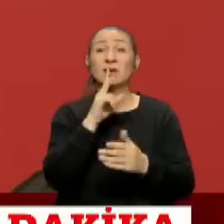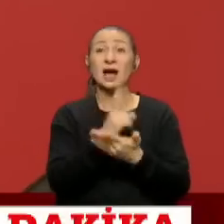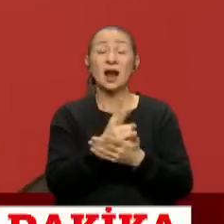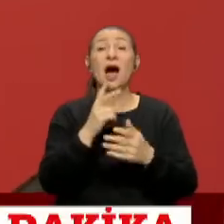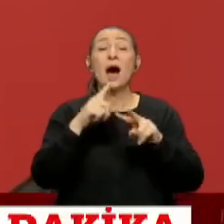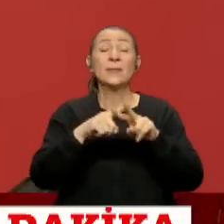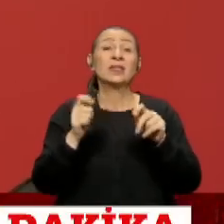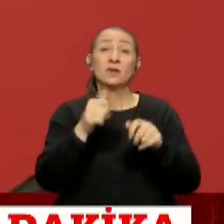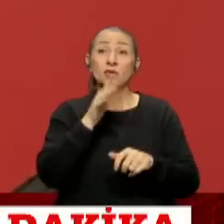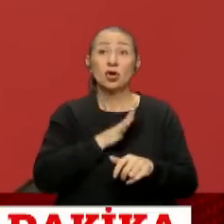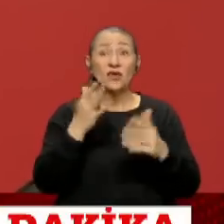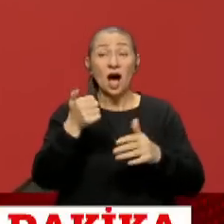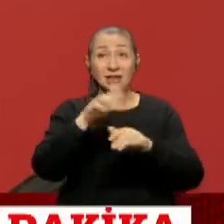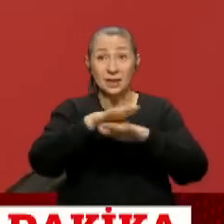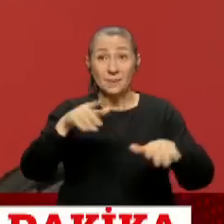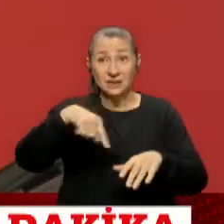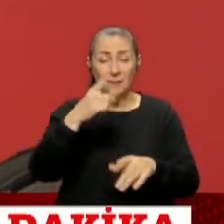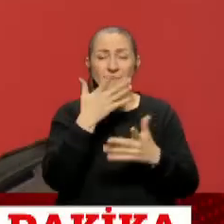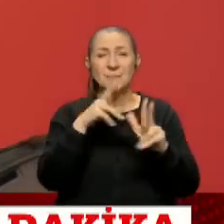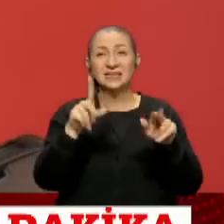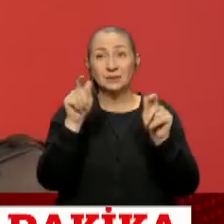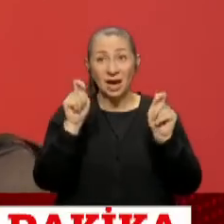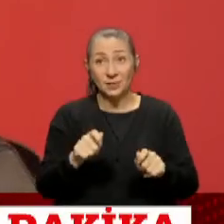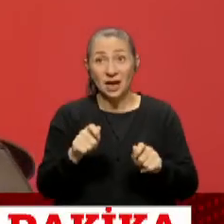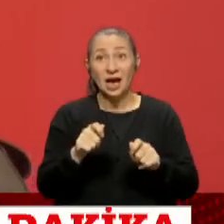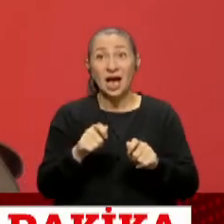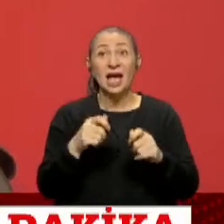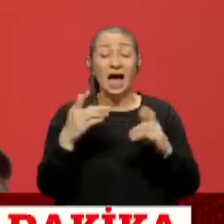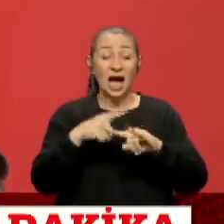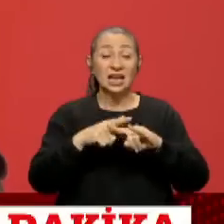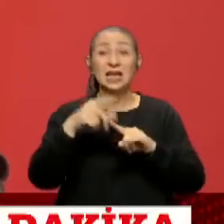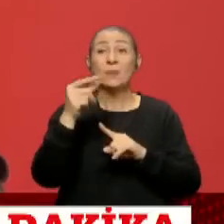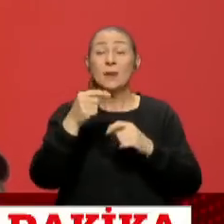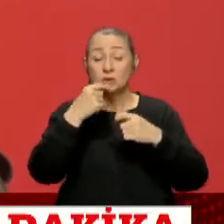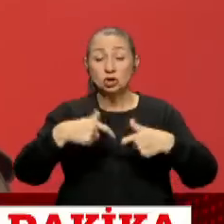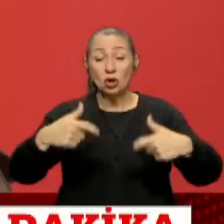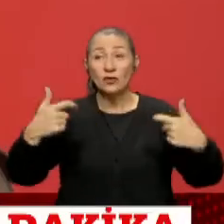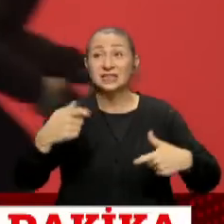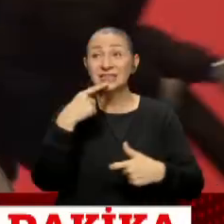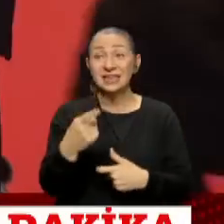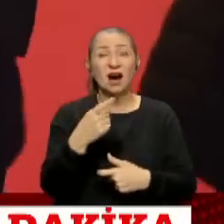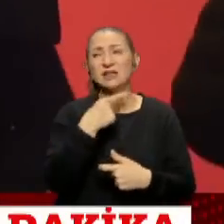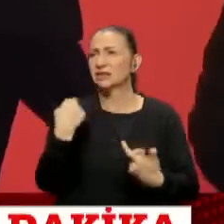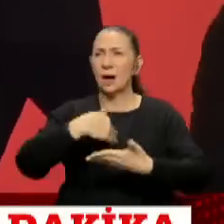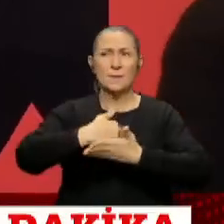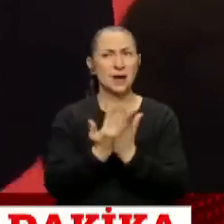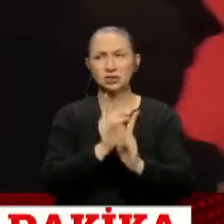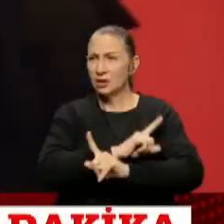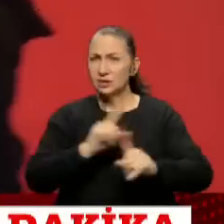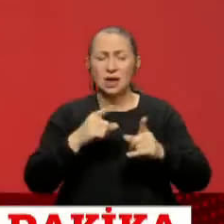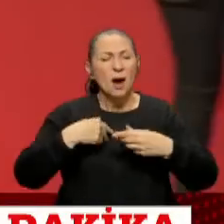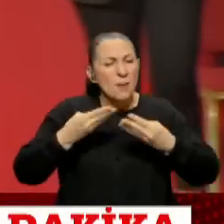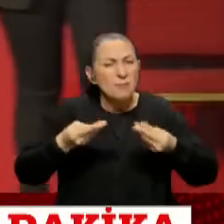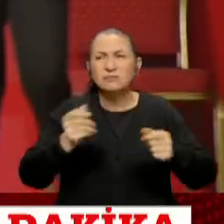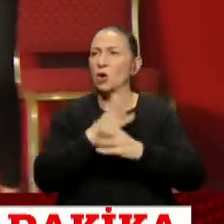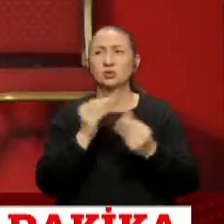Ahmet Davutoğlu ve altılı masaya bir benzetme de yaptı. Halil İbrahim sofrası dedi, asla dağılmayacak,